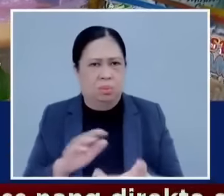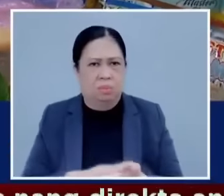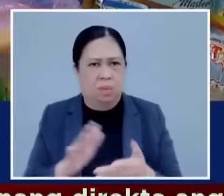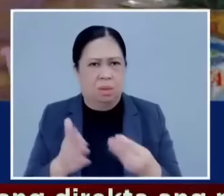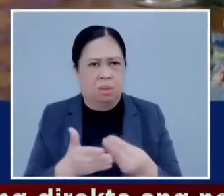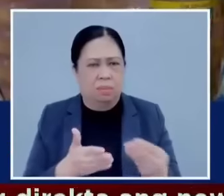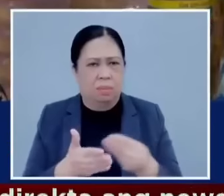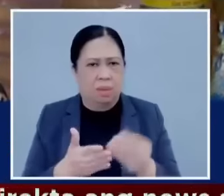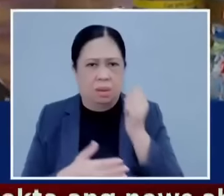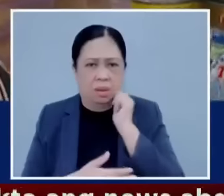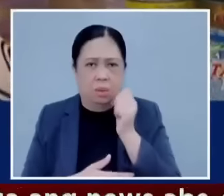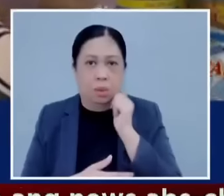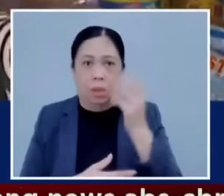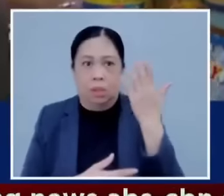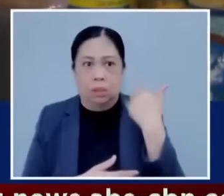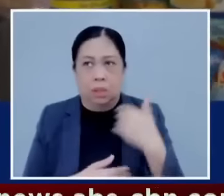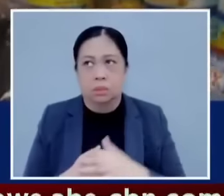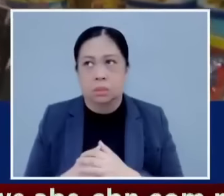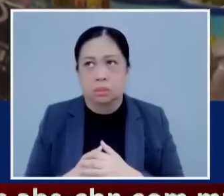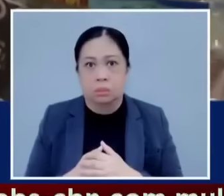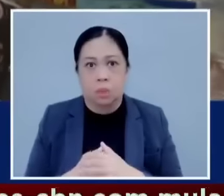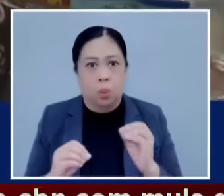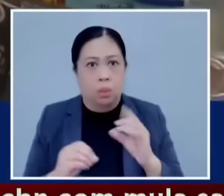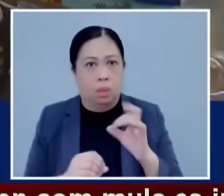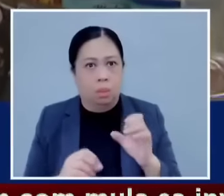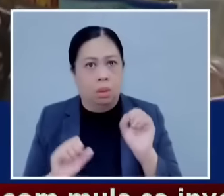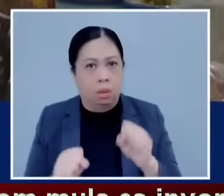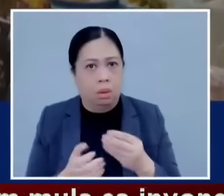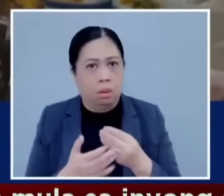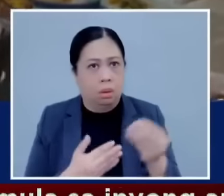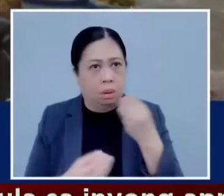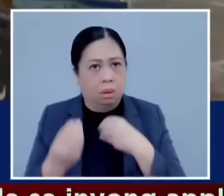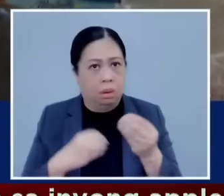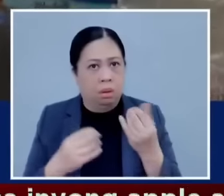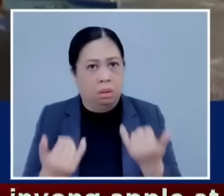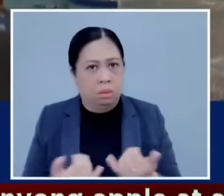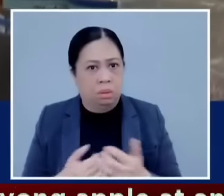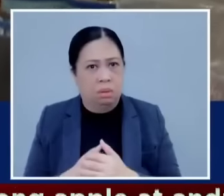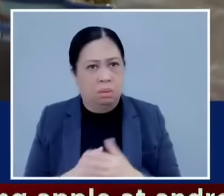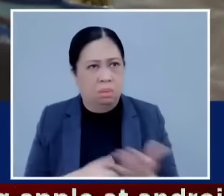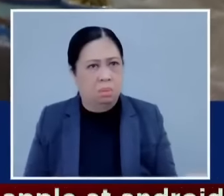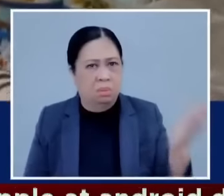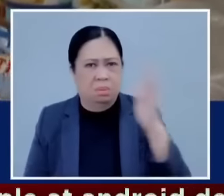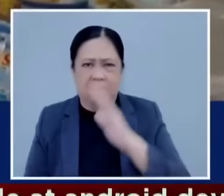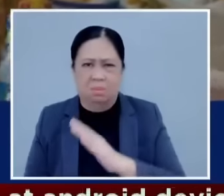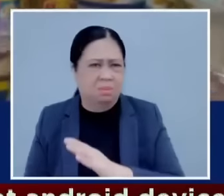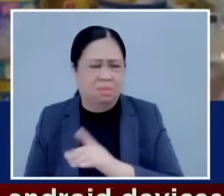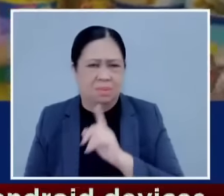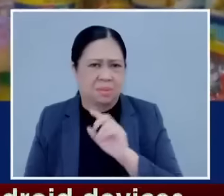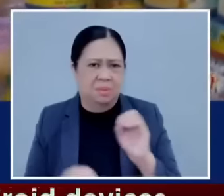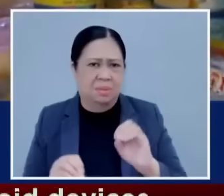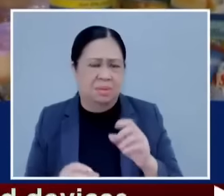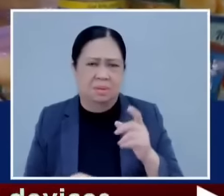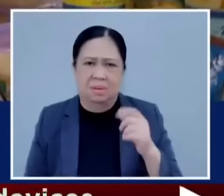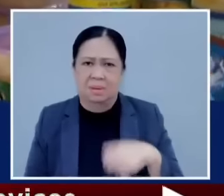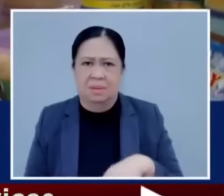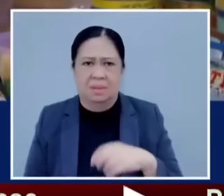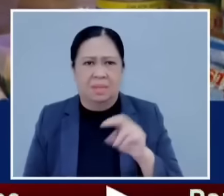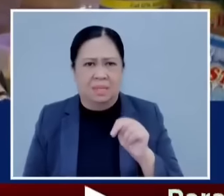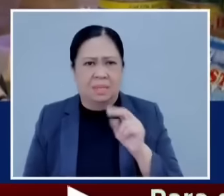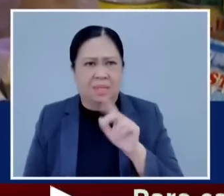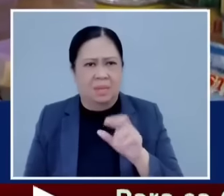sa araw-araw. Dati alos wala pa isang dam, makakain ka na ngayon. Sa maghapon, ngayon talagang wala. Hindi lang talaga